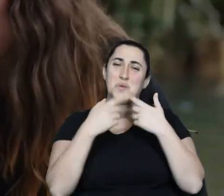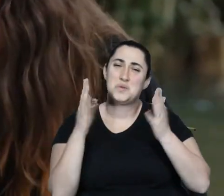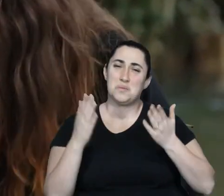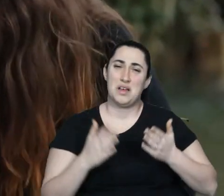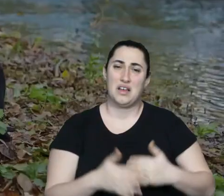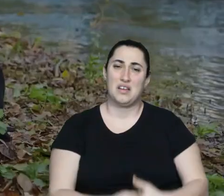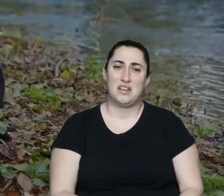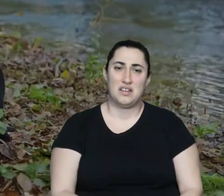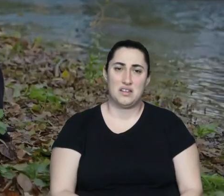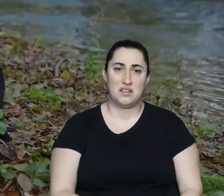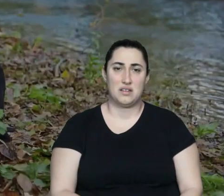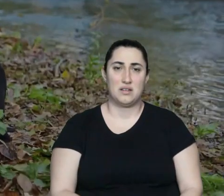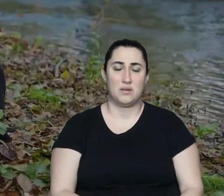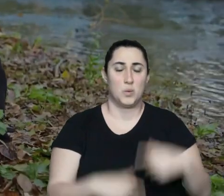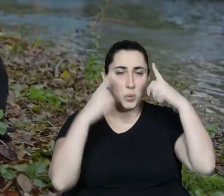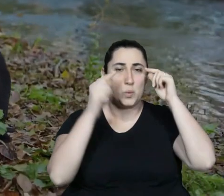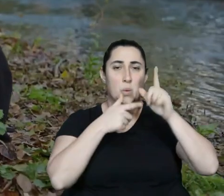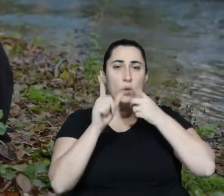konuşma.